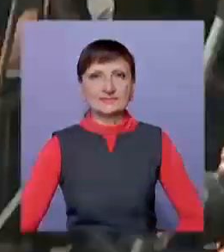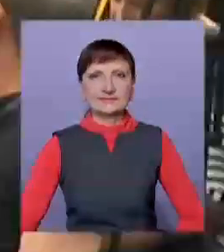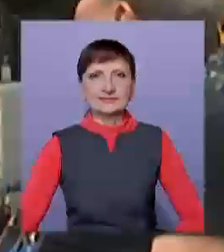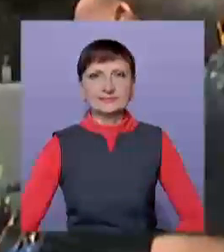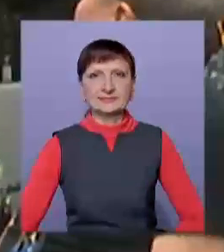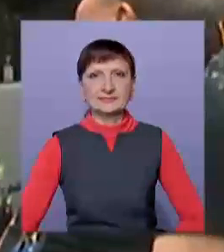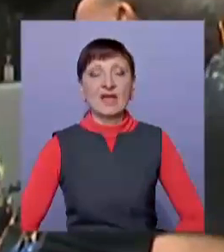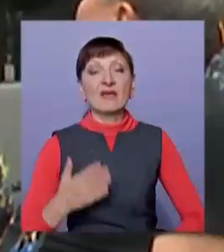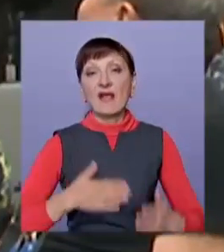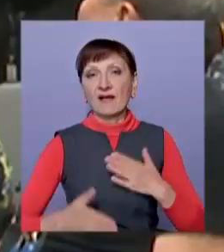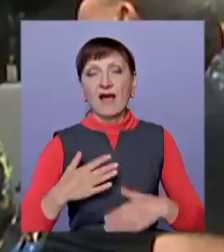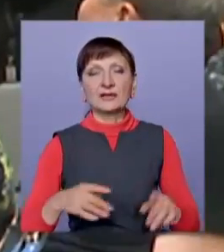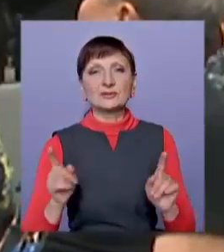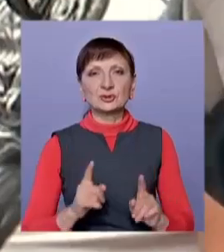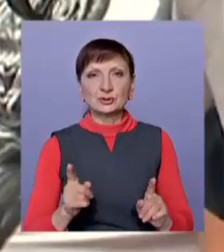Рад, что